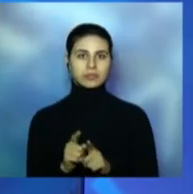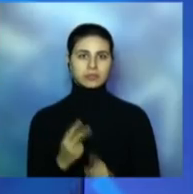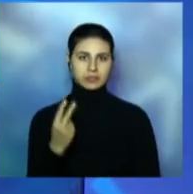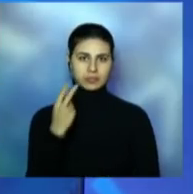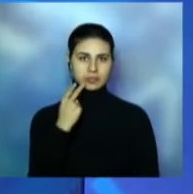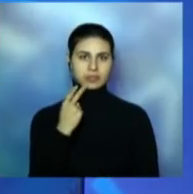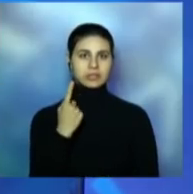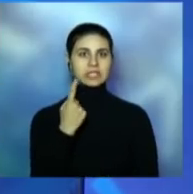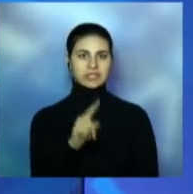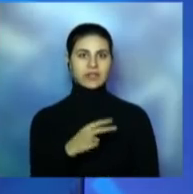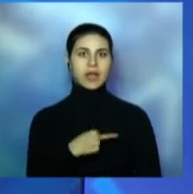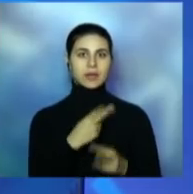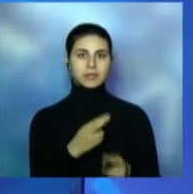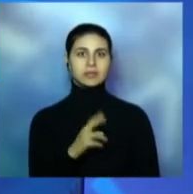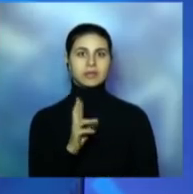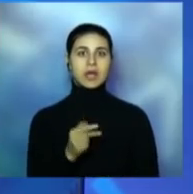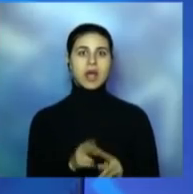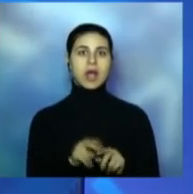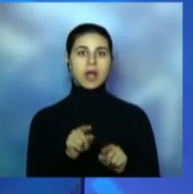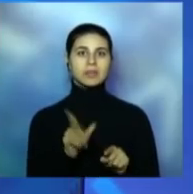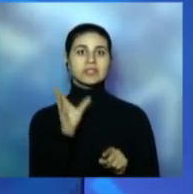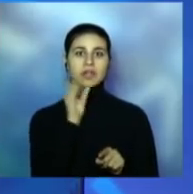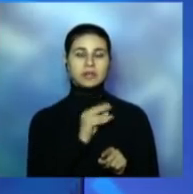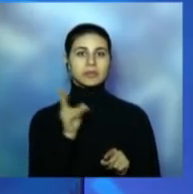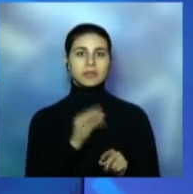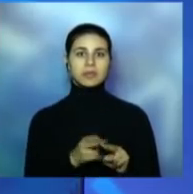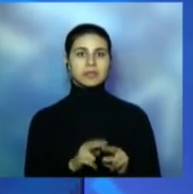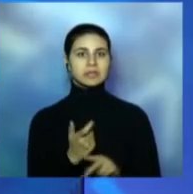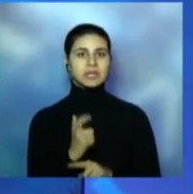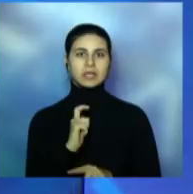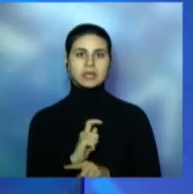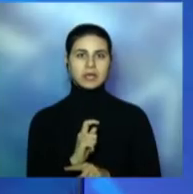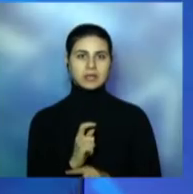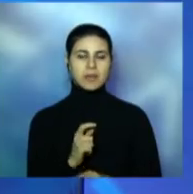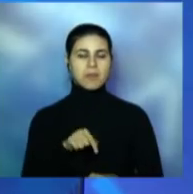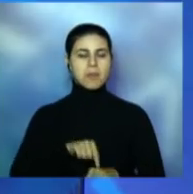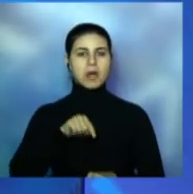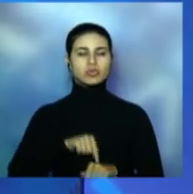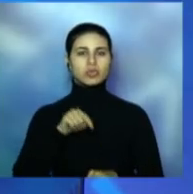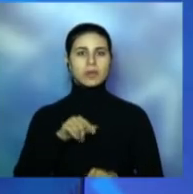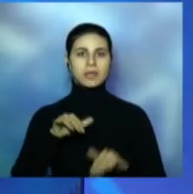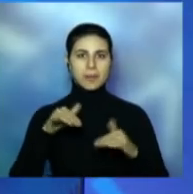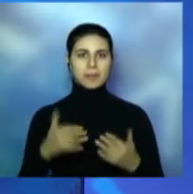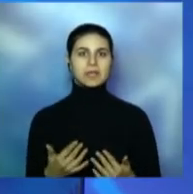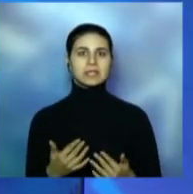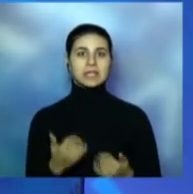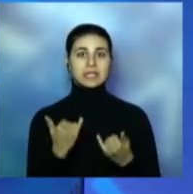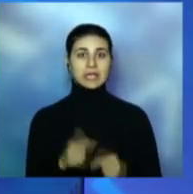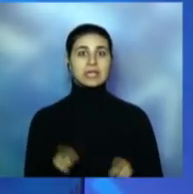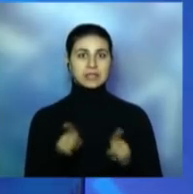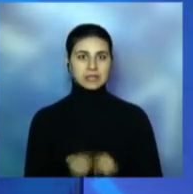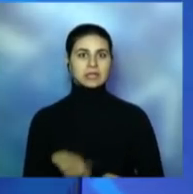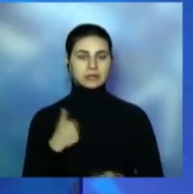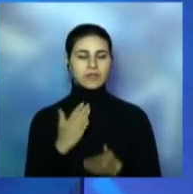გამოვიყურებოდე, როგორ ხვები და ამას ვახერხებდი, მაგრამ ეს ძალიან მაწუხებდა, ღლიდა. დღესაც